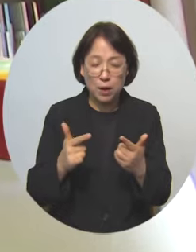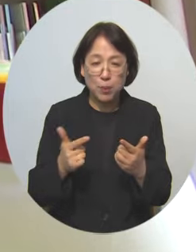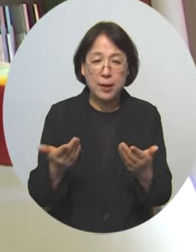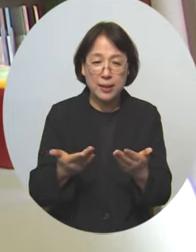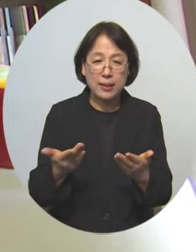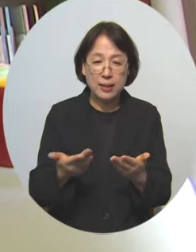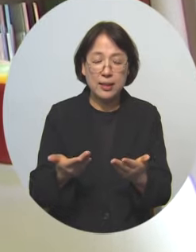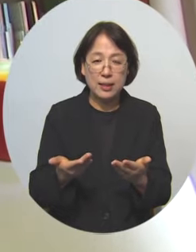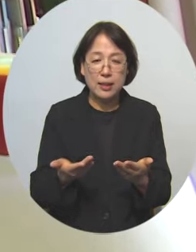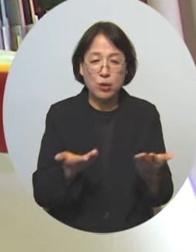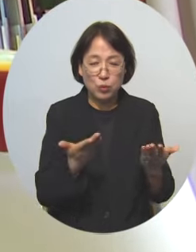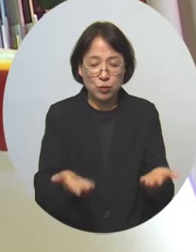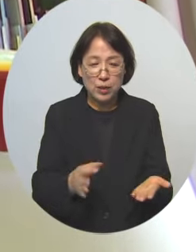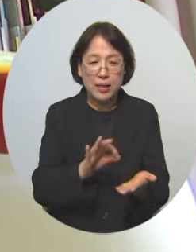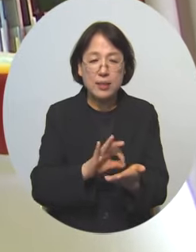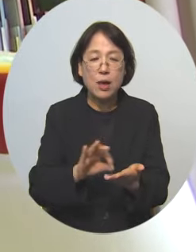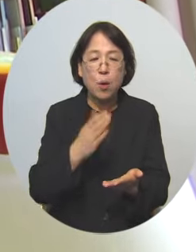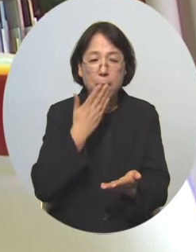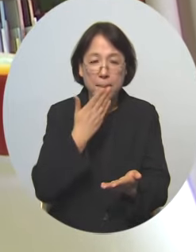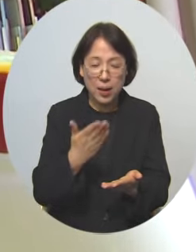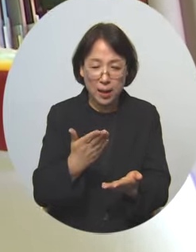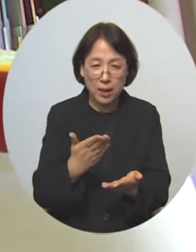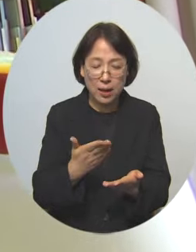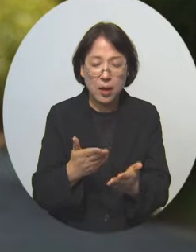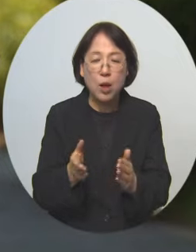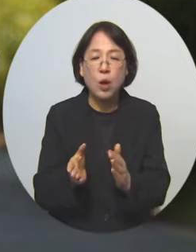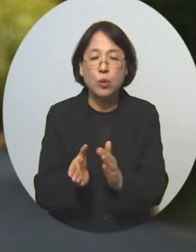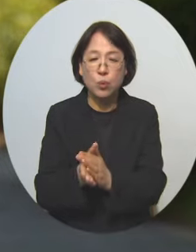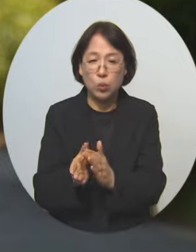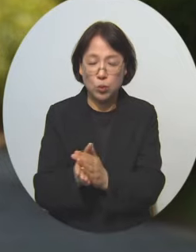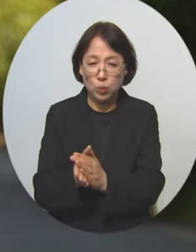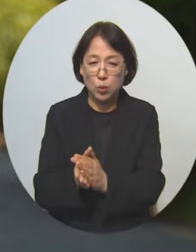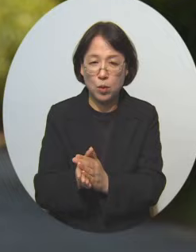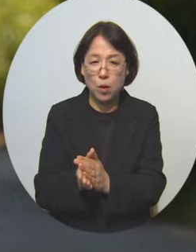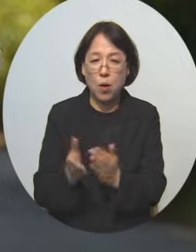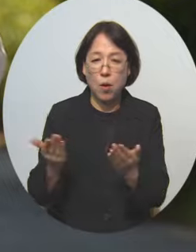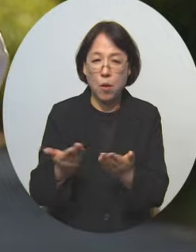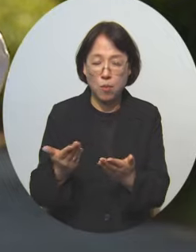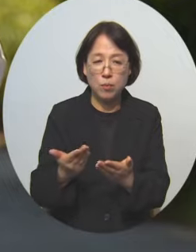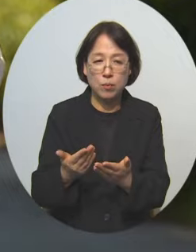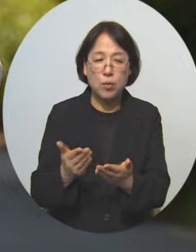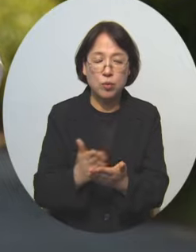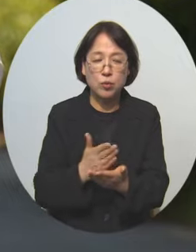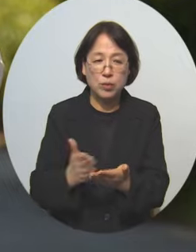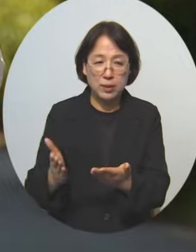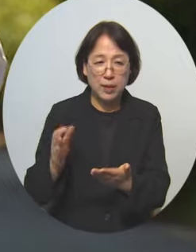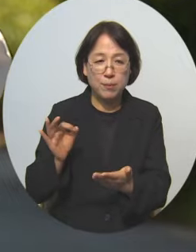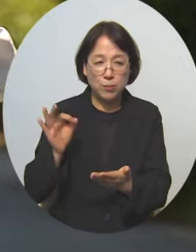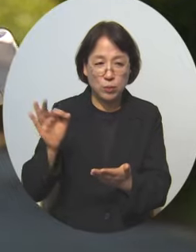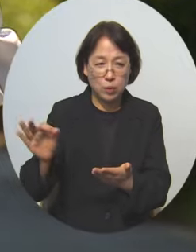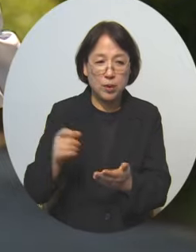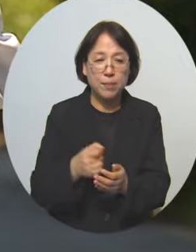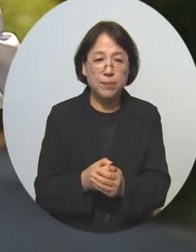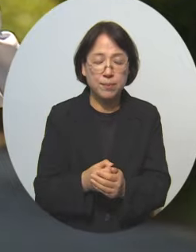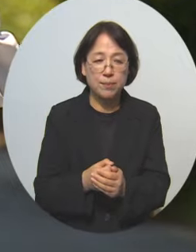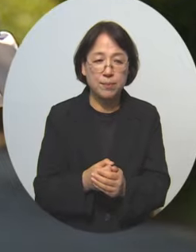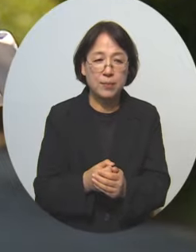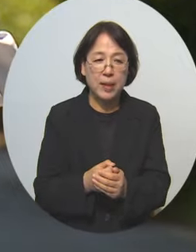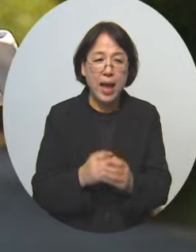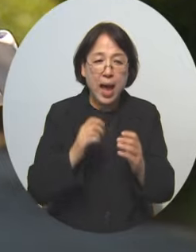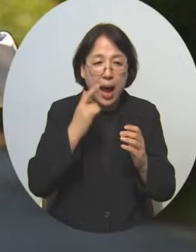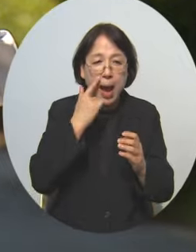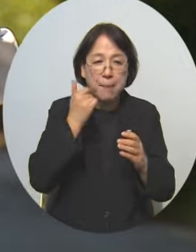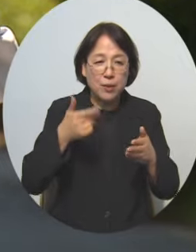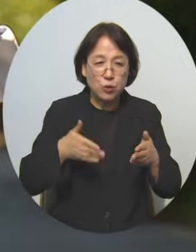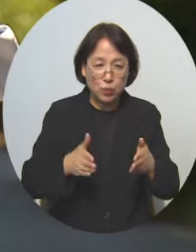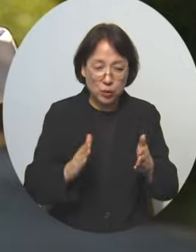동료 업무 분담 지원금도 신설됩니다. 아빠의 육아 동참도 장려합니다. 아빠 출산 휴가